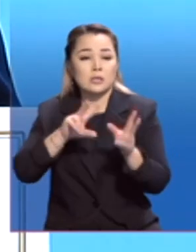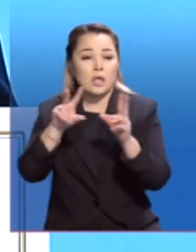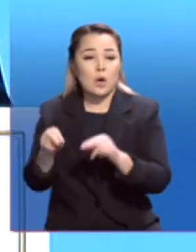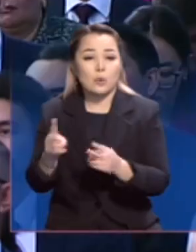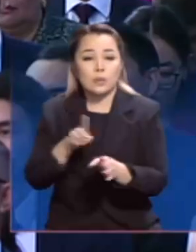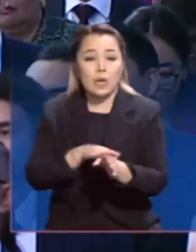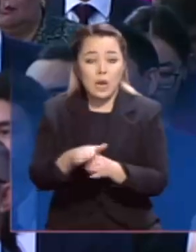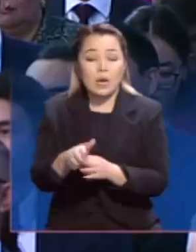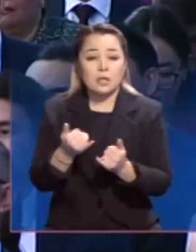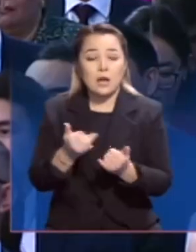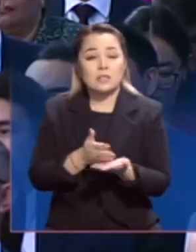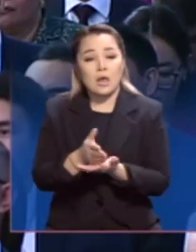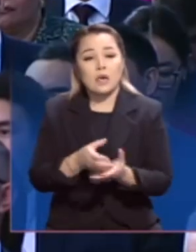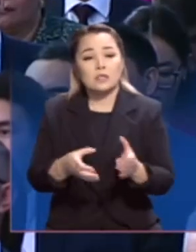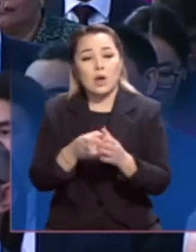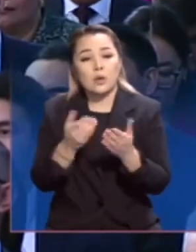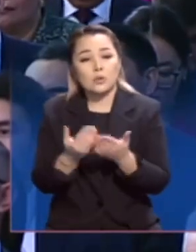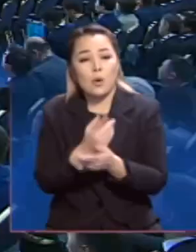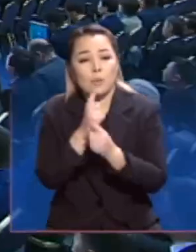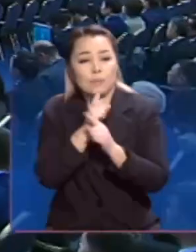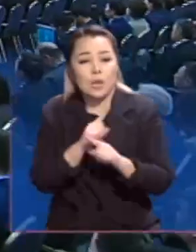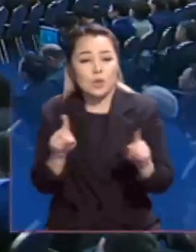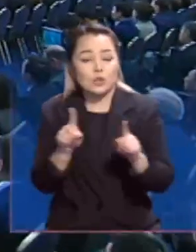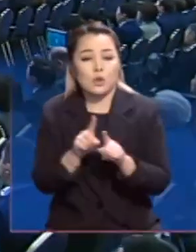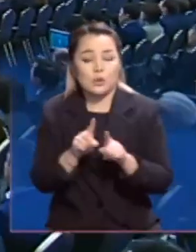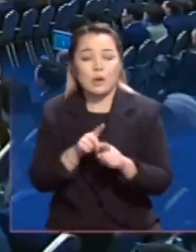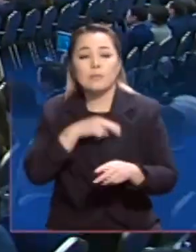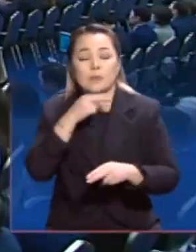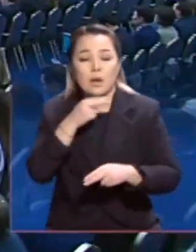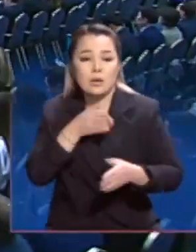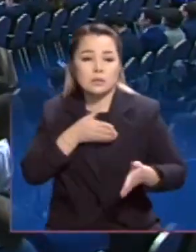Бастысы саяси науқаншылдыққа жол беруге болмайтынын